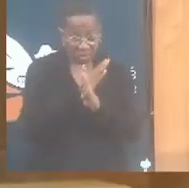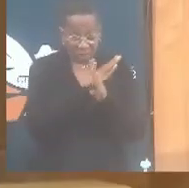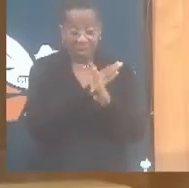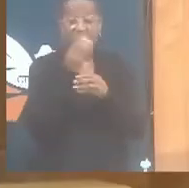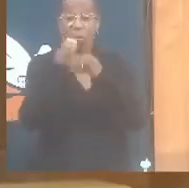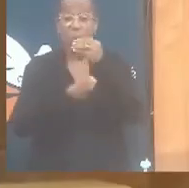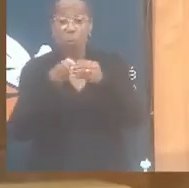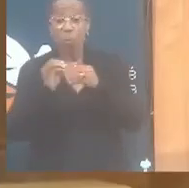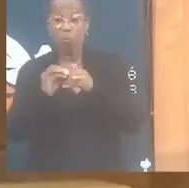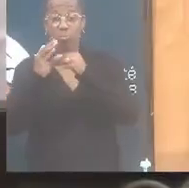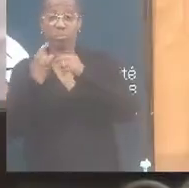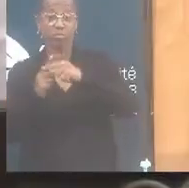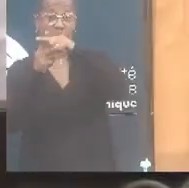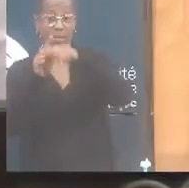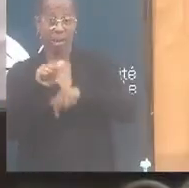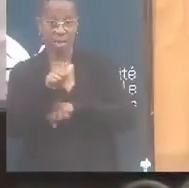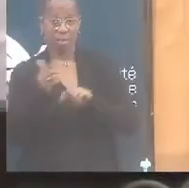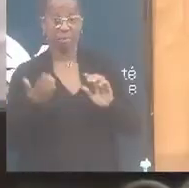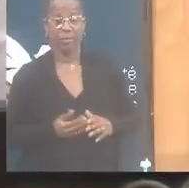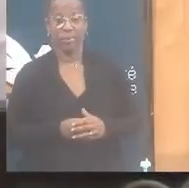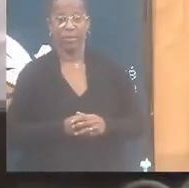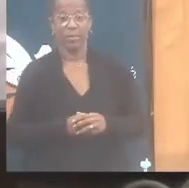en excédent?